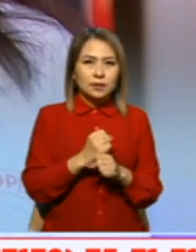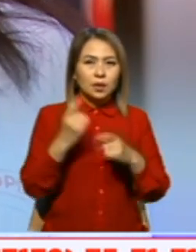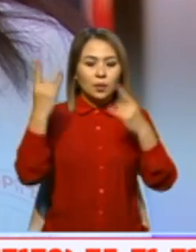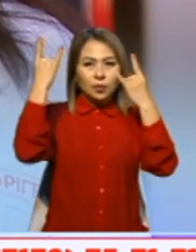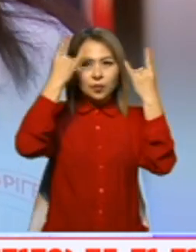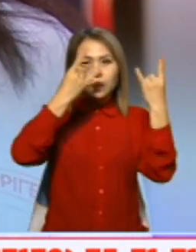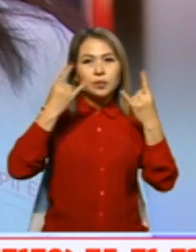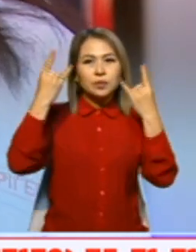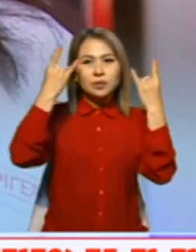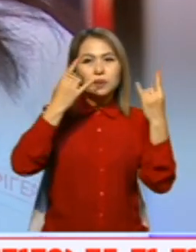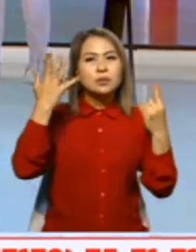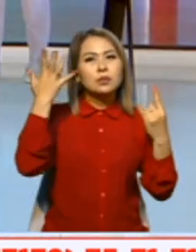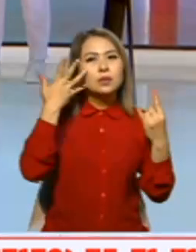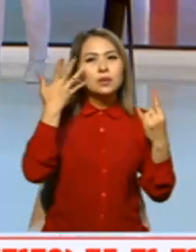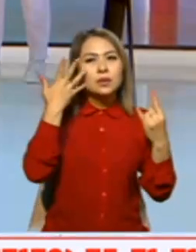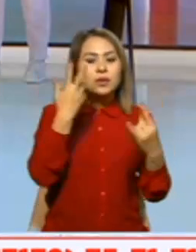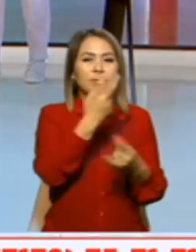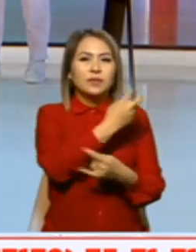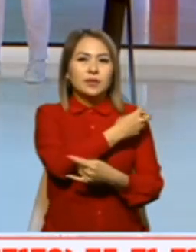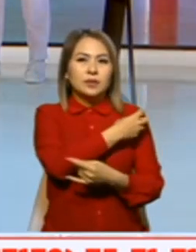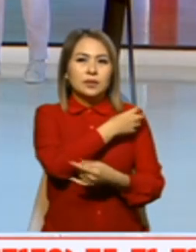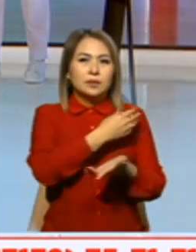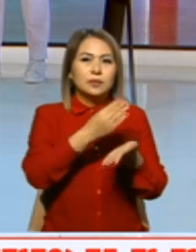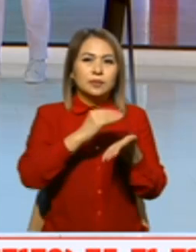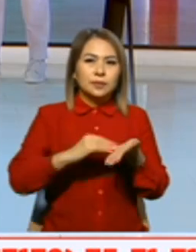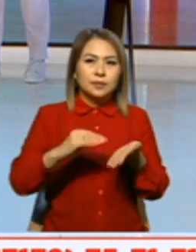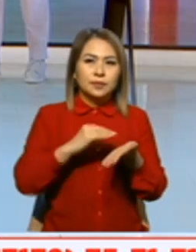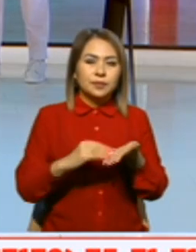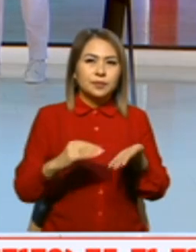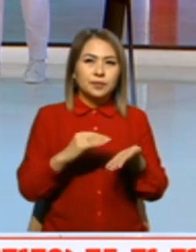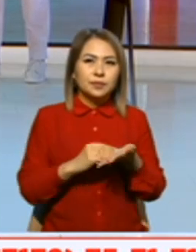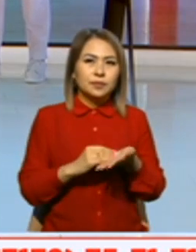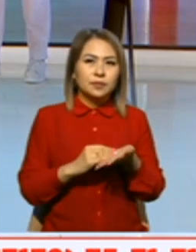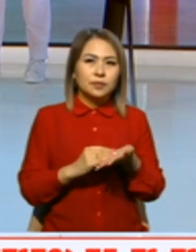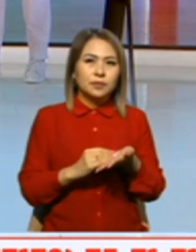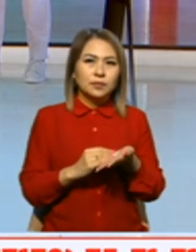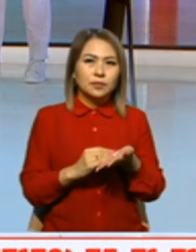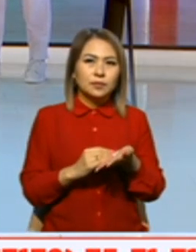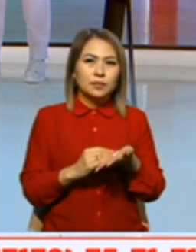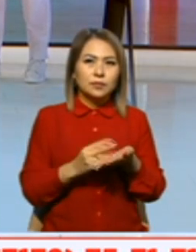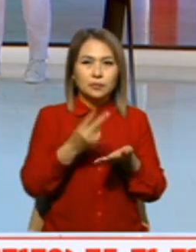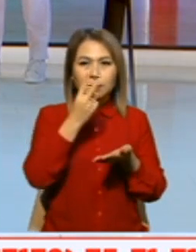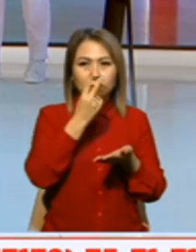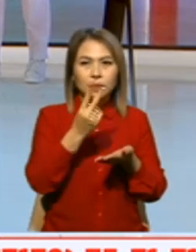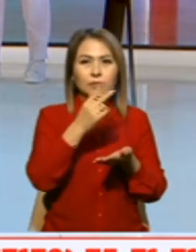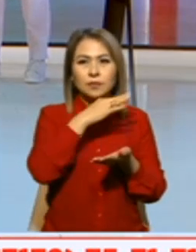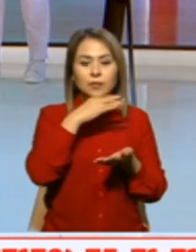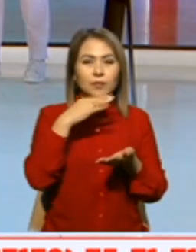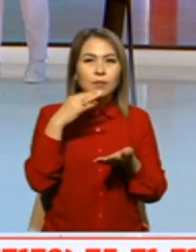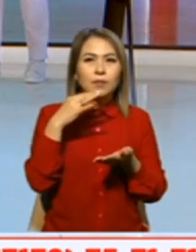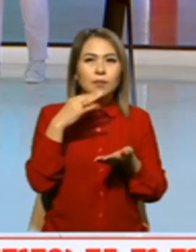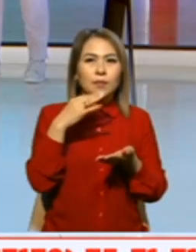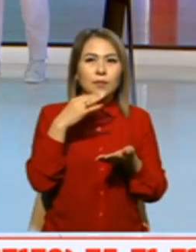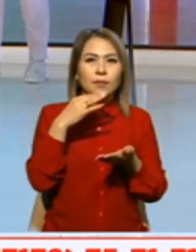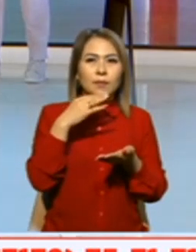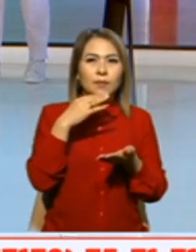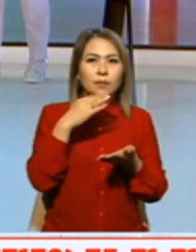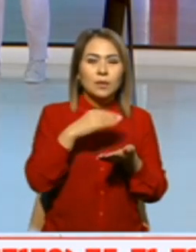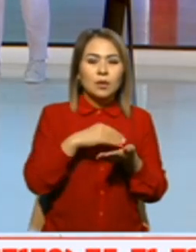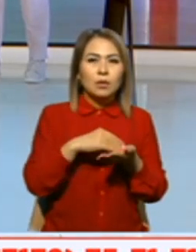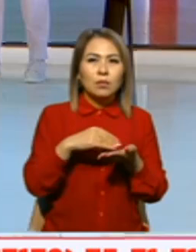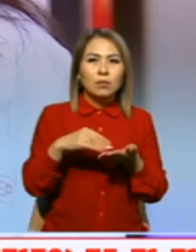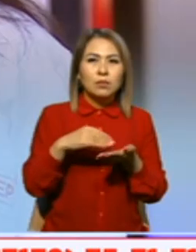УЗИ-ді жасаған УЗИ дәрігерлері солай жазып береді, расширение деп. Ол соған қарап көп жағдайда от үлкейген,